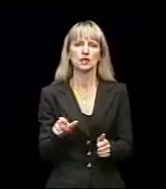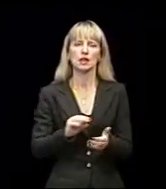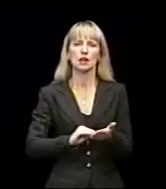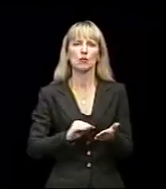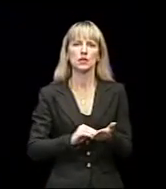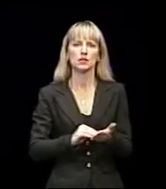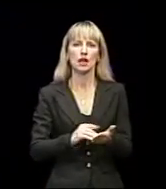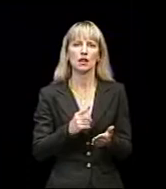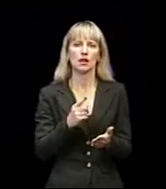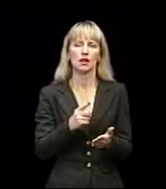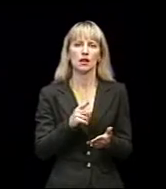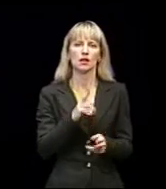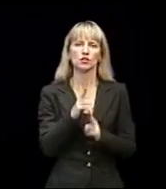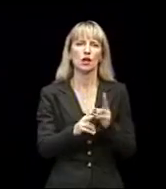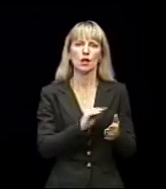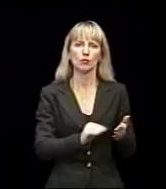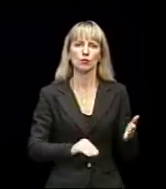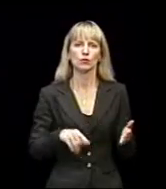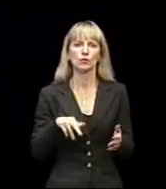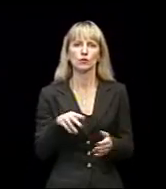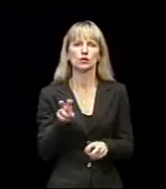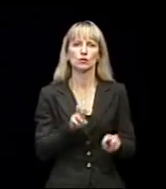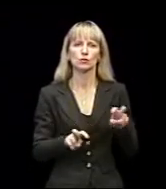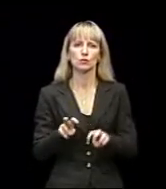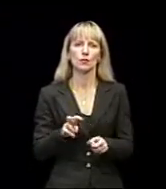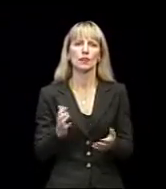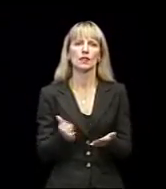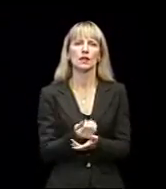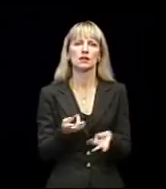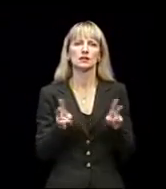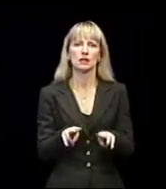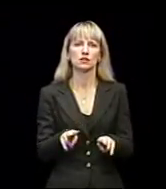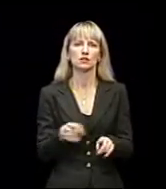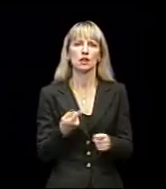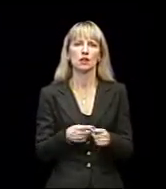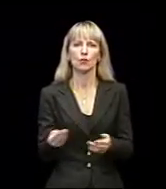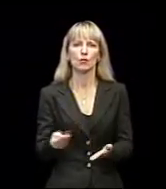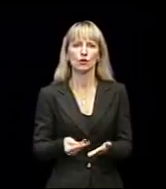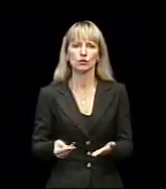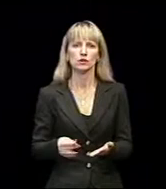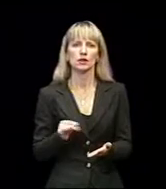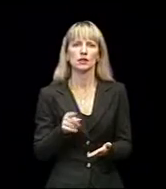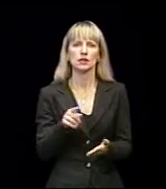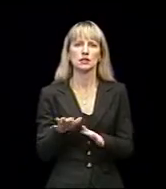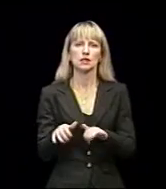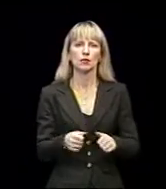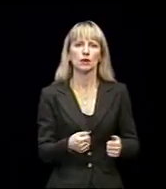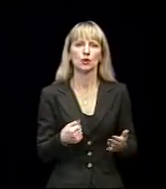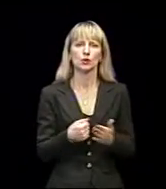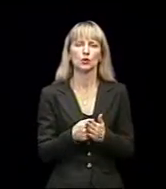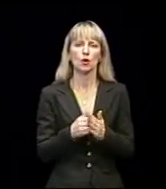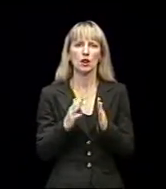доповідну. До неї прийшли з обшуками, знайшли залишки того самого борошна. Її забрали до